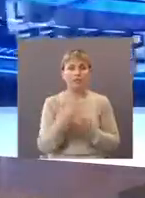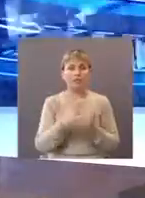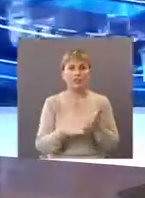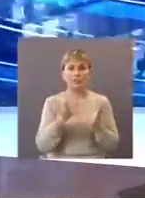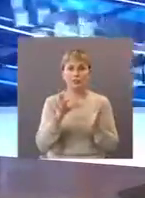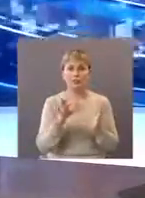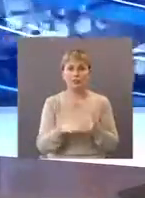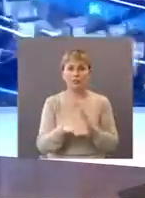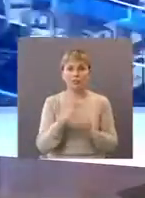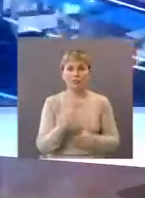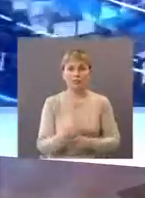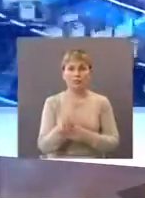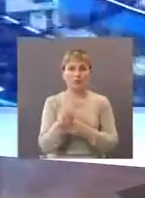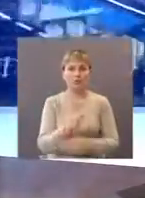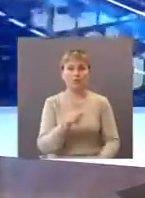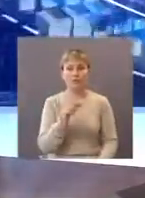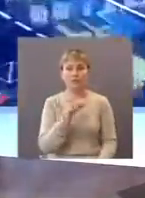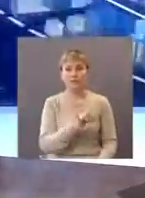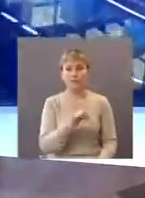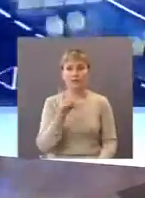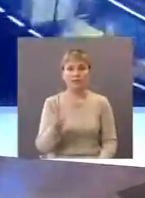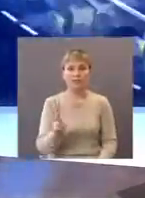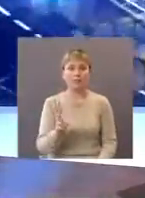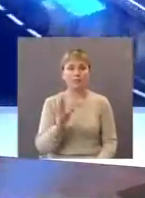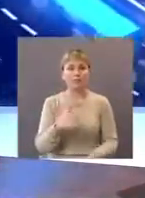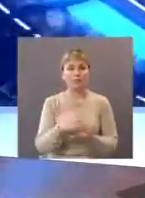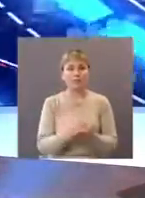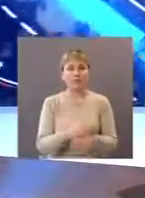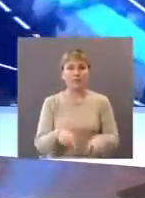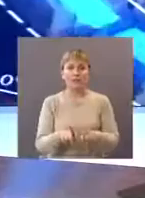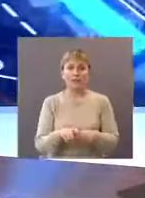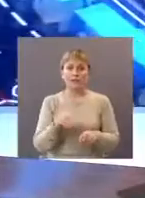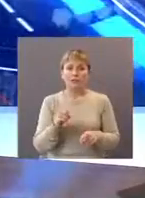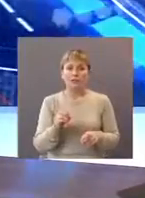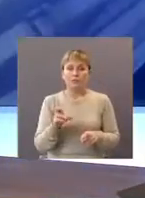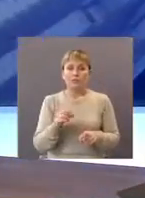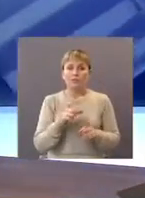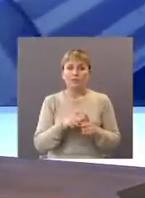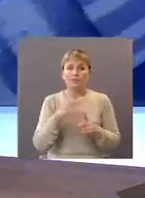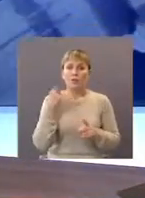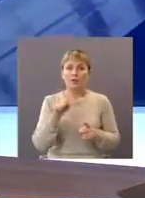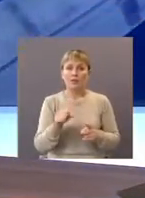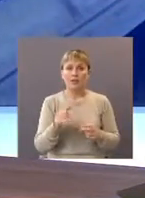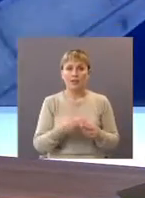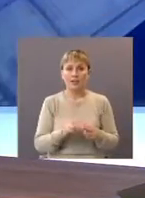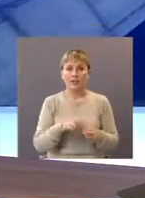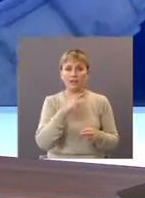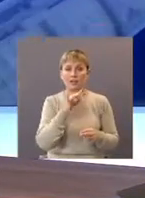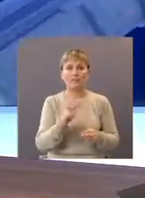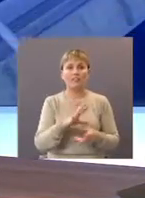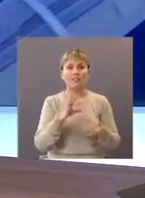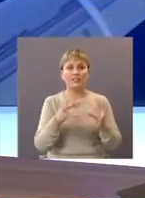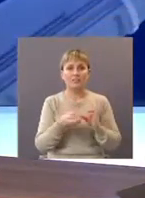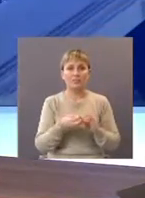90% избирателей поддержали Каримова. Будет ли зафиксирована такая же безоговорочная победа на сей раз и как в целом